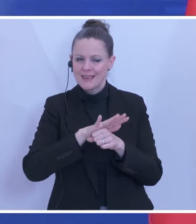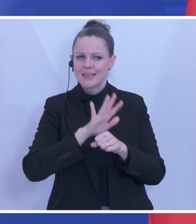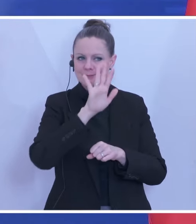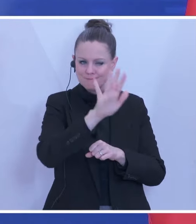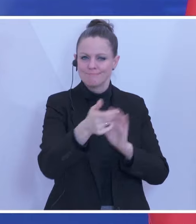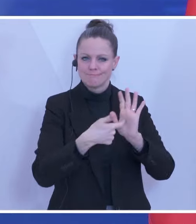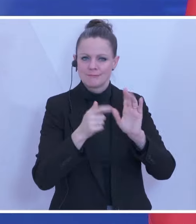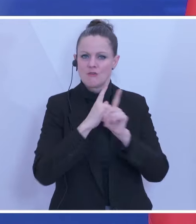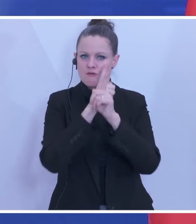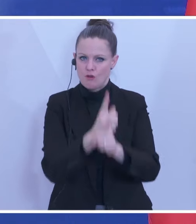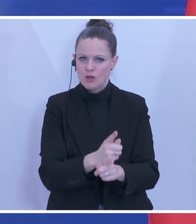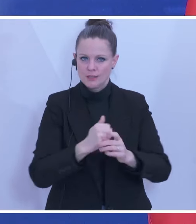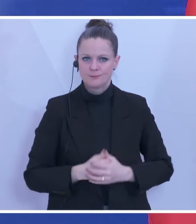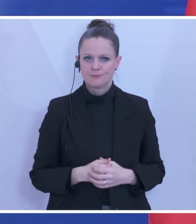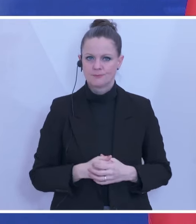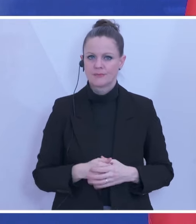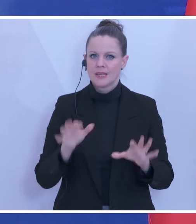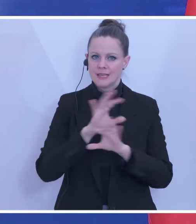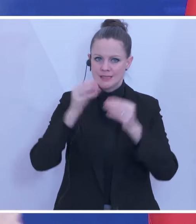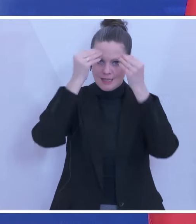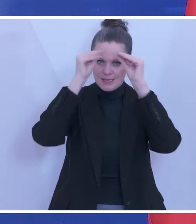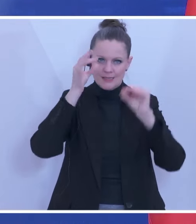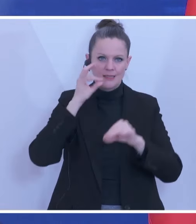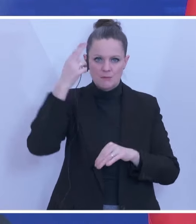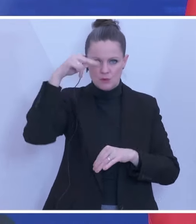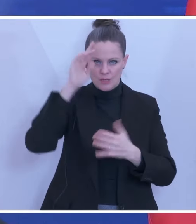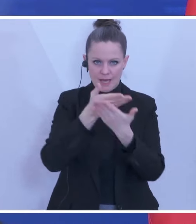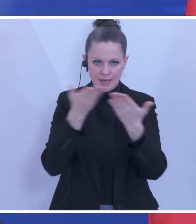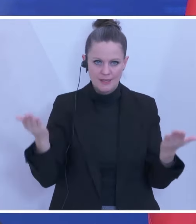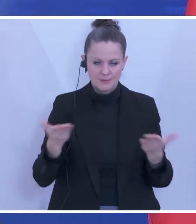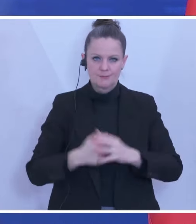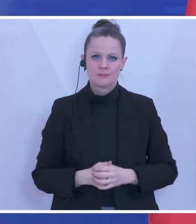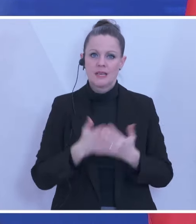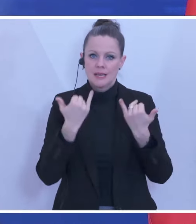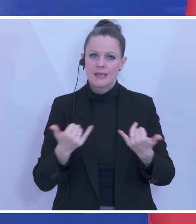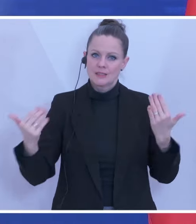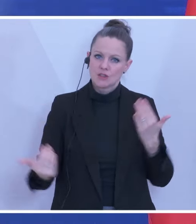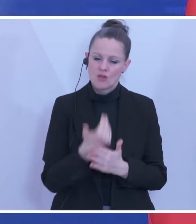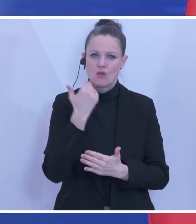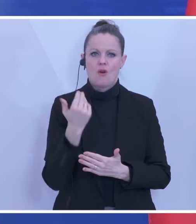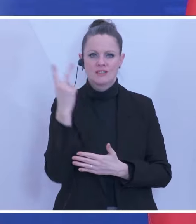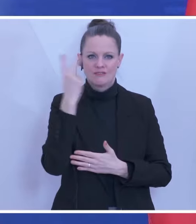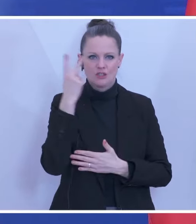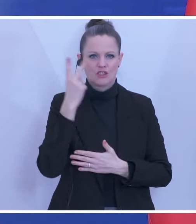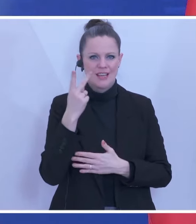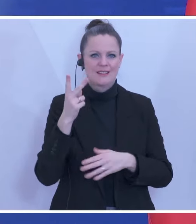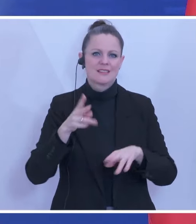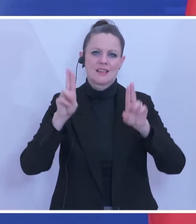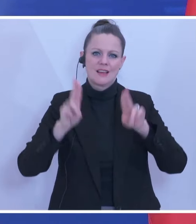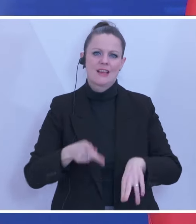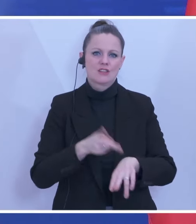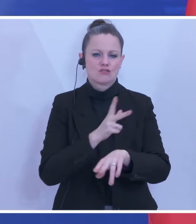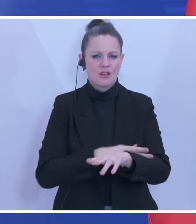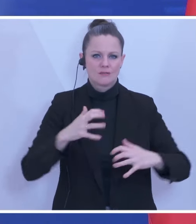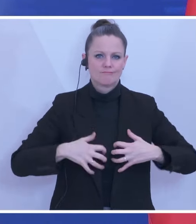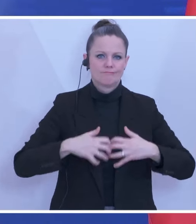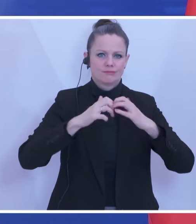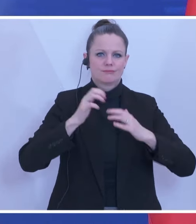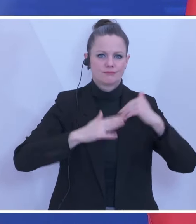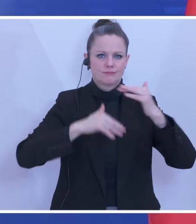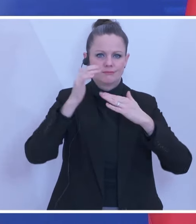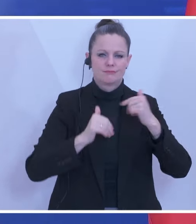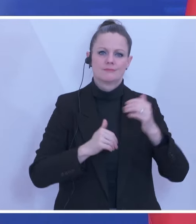fordern. Meine sehr geehrten Damen und Herren, schaffen wir ein neues Verständnis für den Rechtsstaat? Gehen wir den Weg